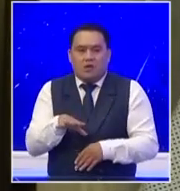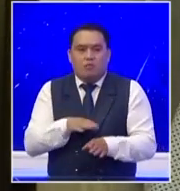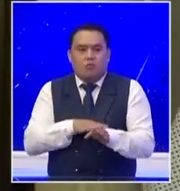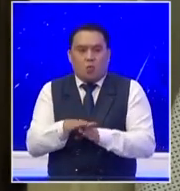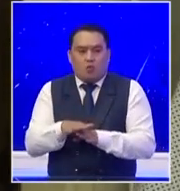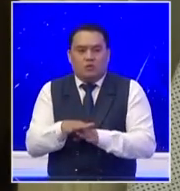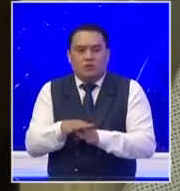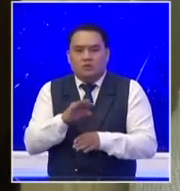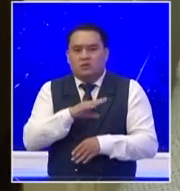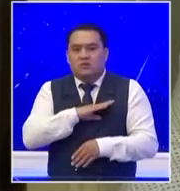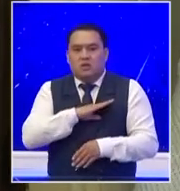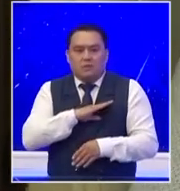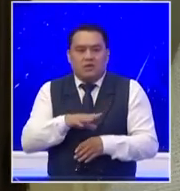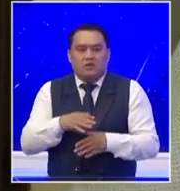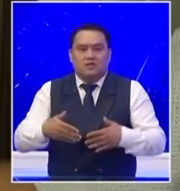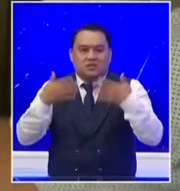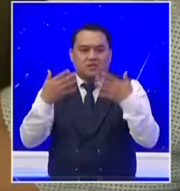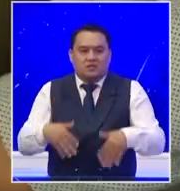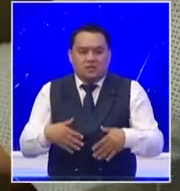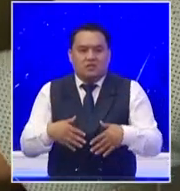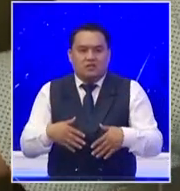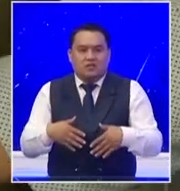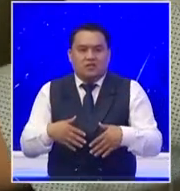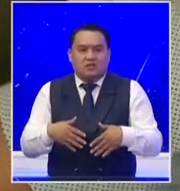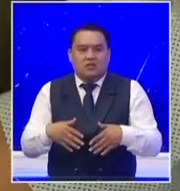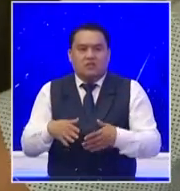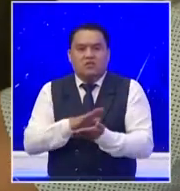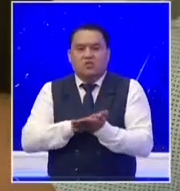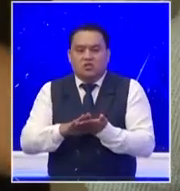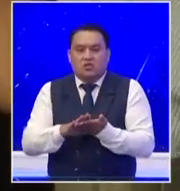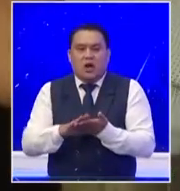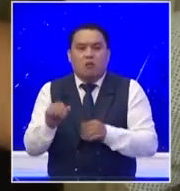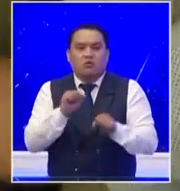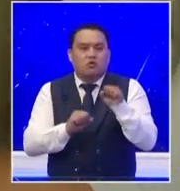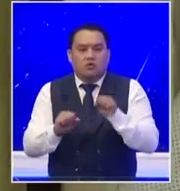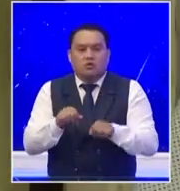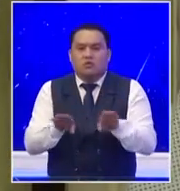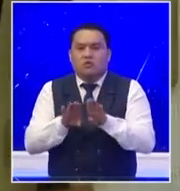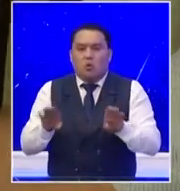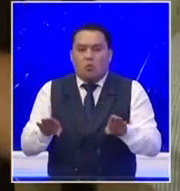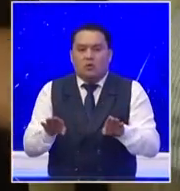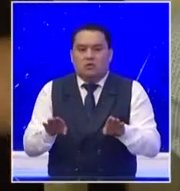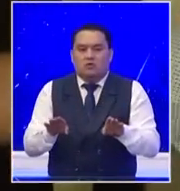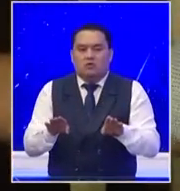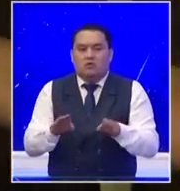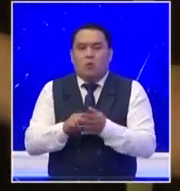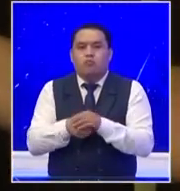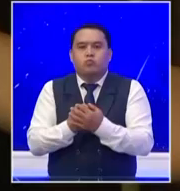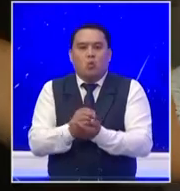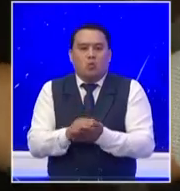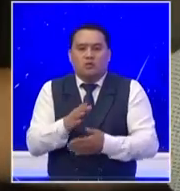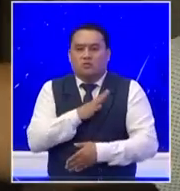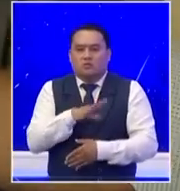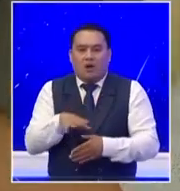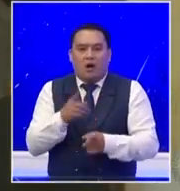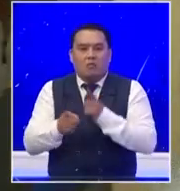наверное, видимо, не проводился. То есть стены, видите, стены не подвергаются дезинфекции, обработке. Там то же самое, мойки, видимо, тоже не